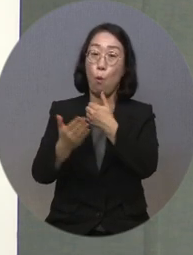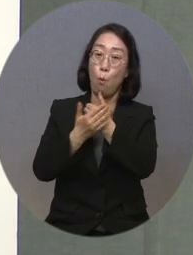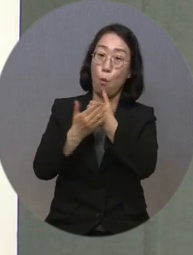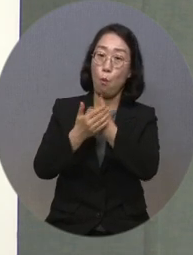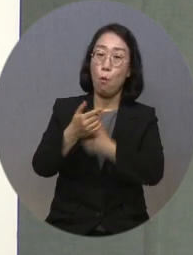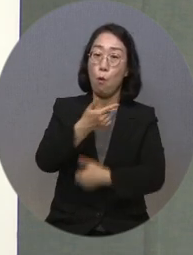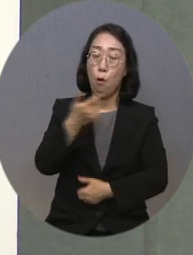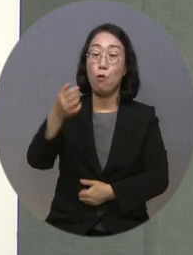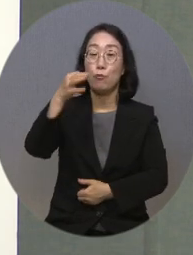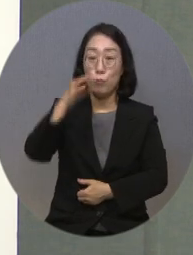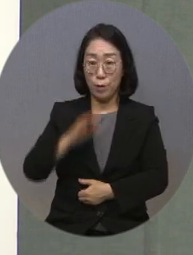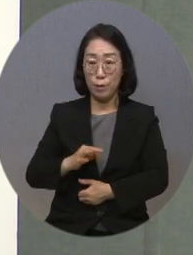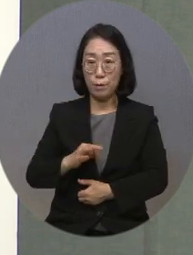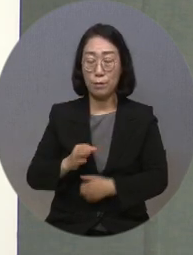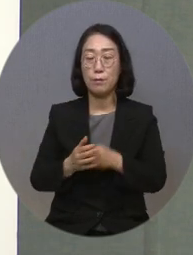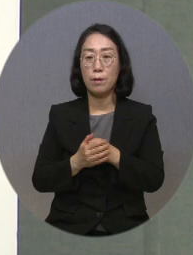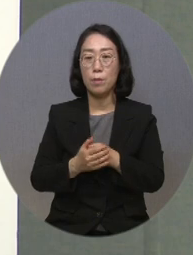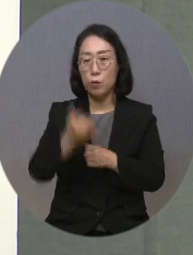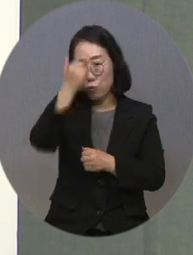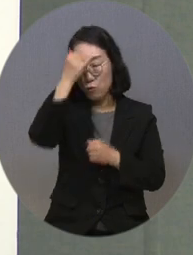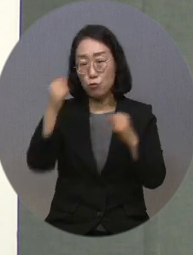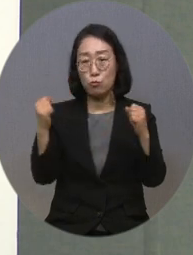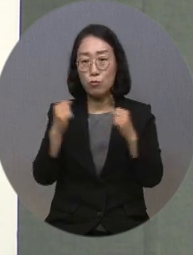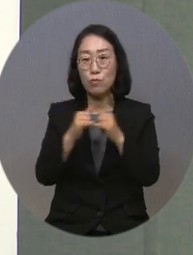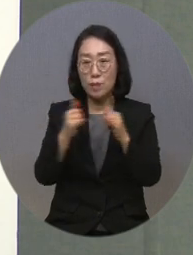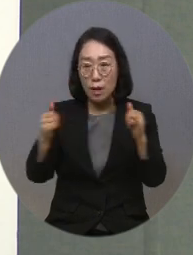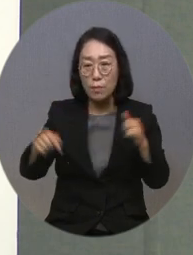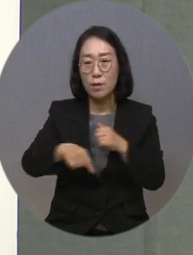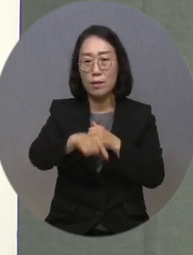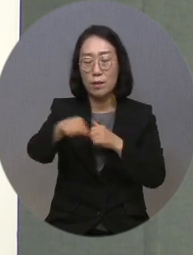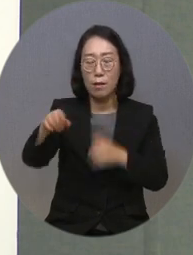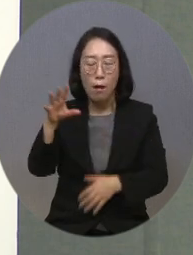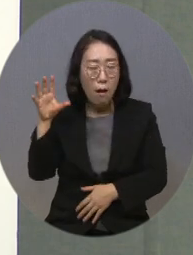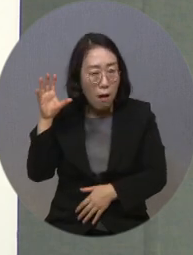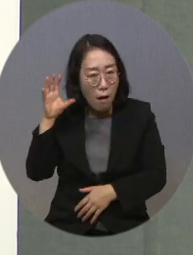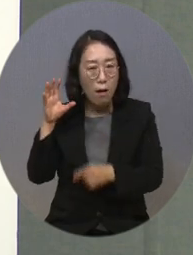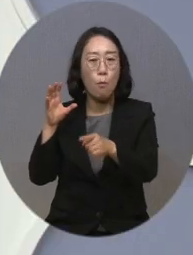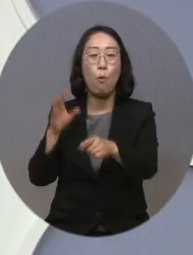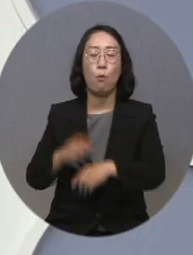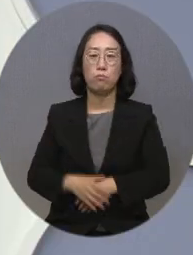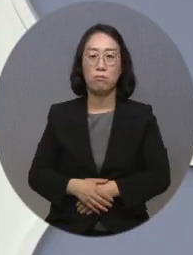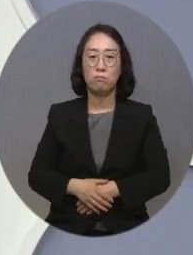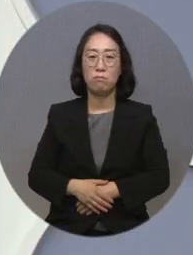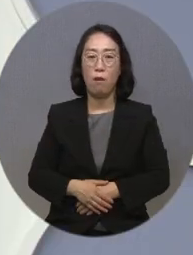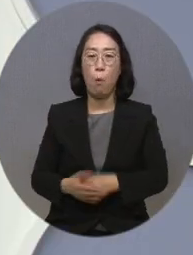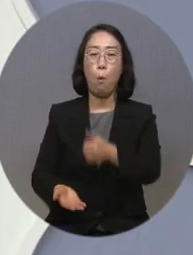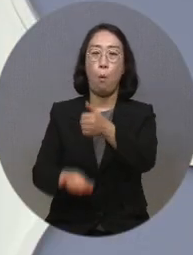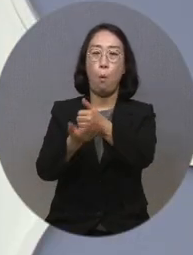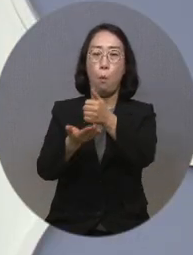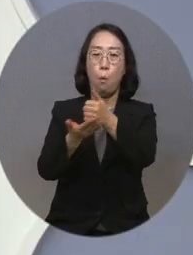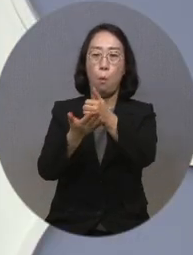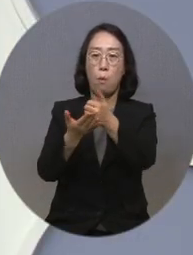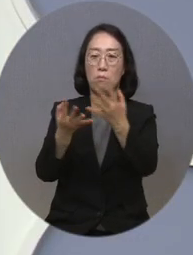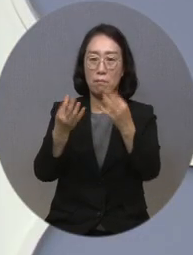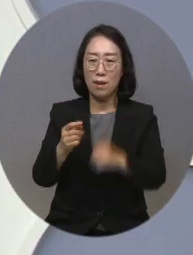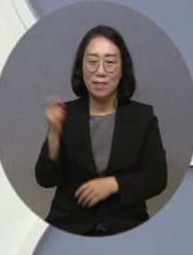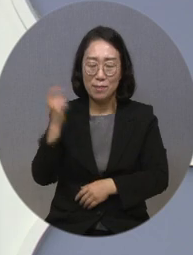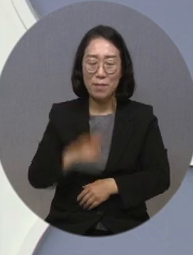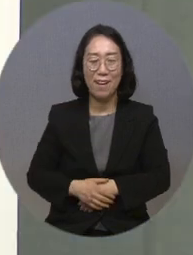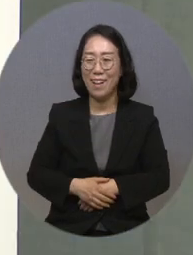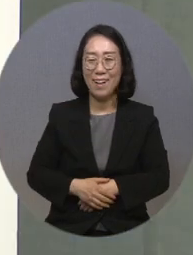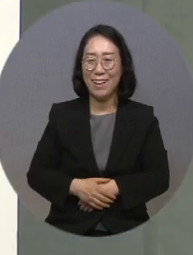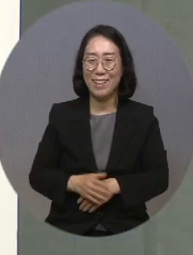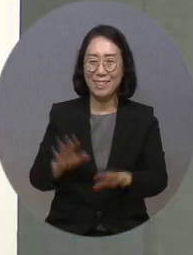그래서 충북 도민들이 제가 들을 때는 옆에서 칭손이 자자했어요. 과찬이시죠.